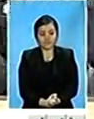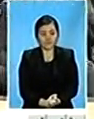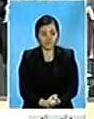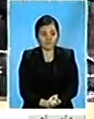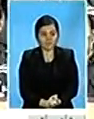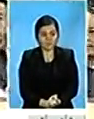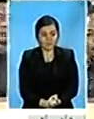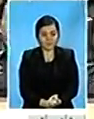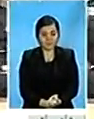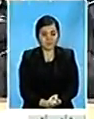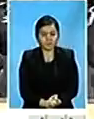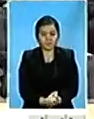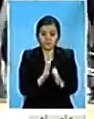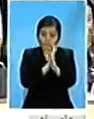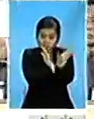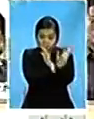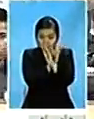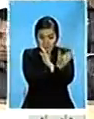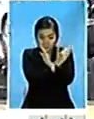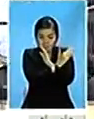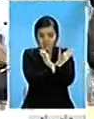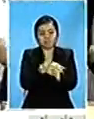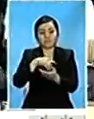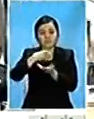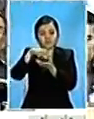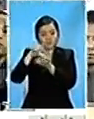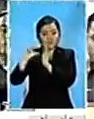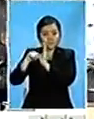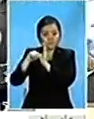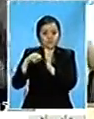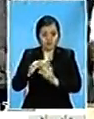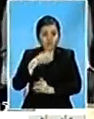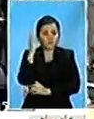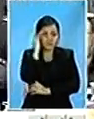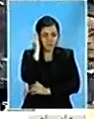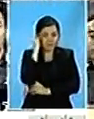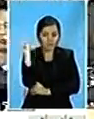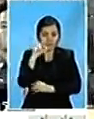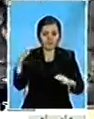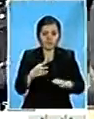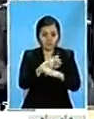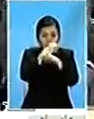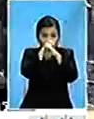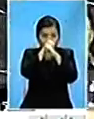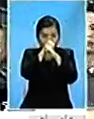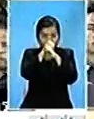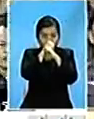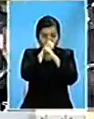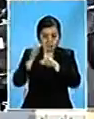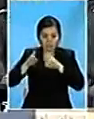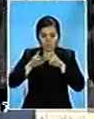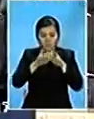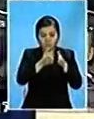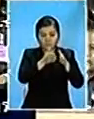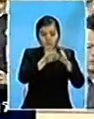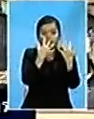ครับก่อนที่จะให้ท่านเลขาธิการดำเนินการนะครับผมขอทราบผลสรุปของการหารือของวิป